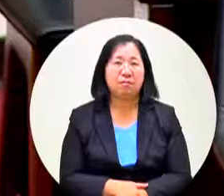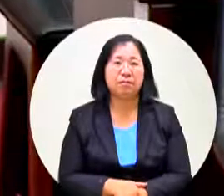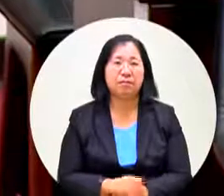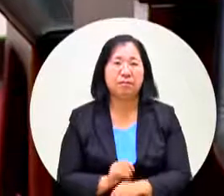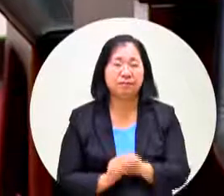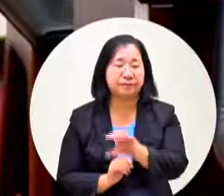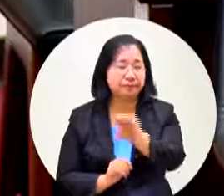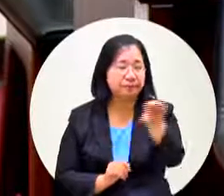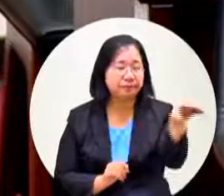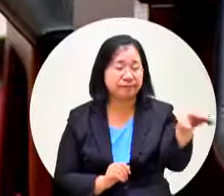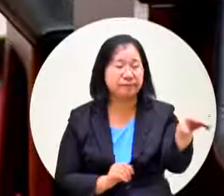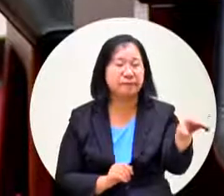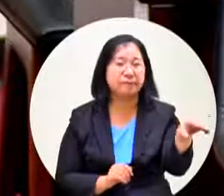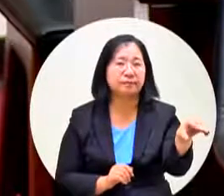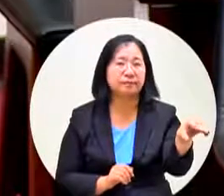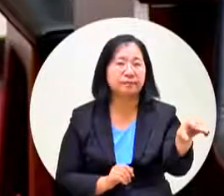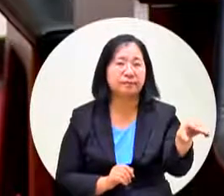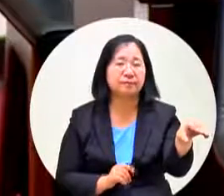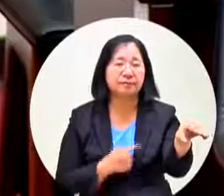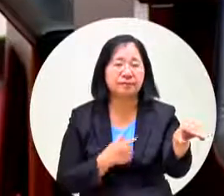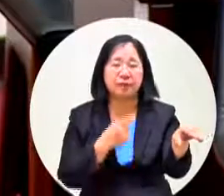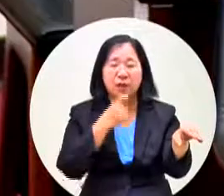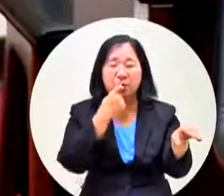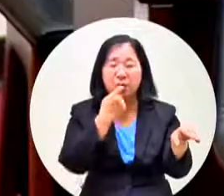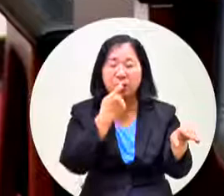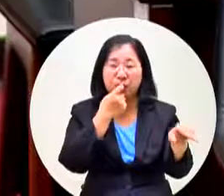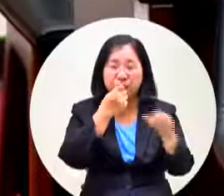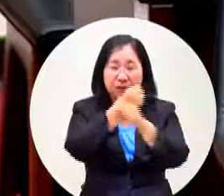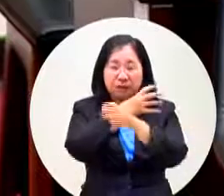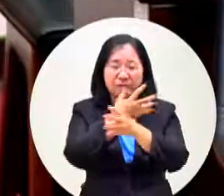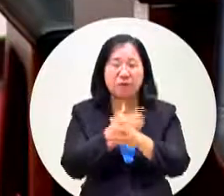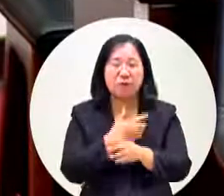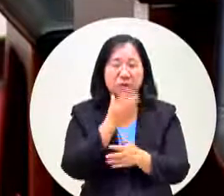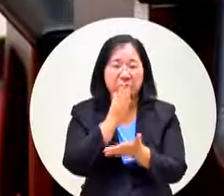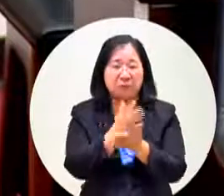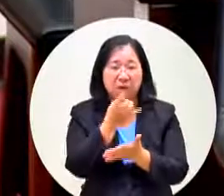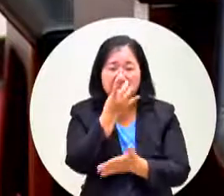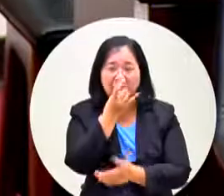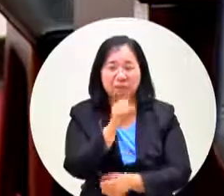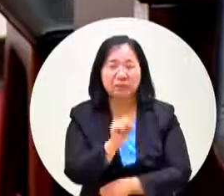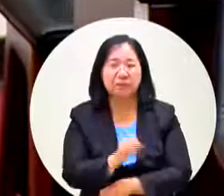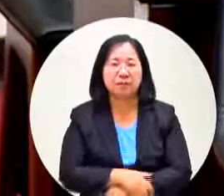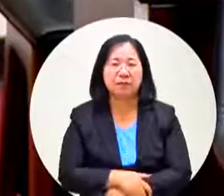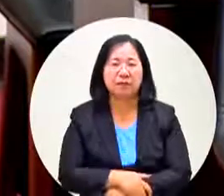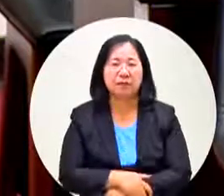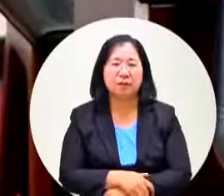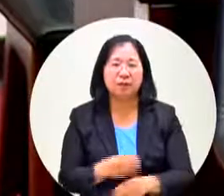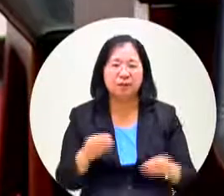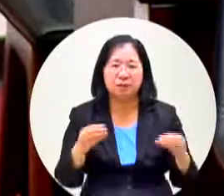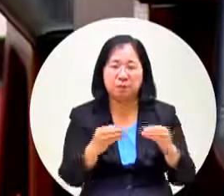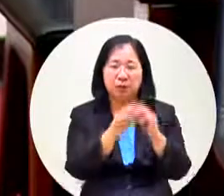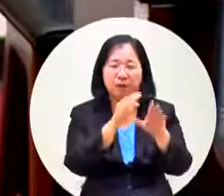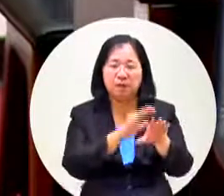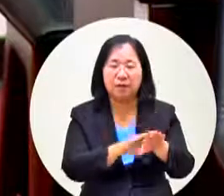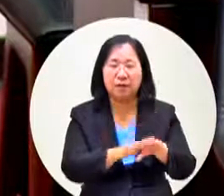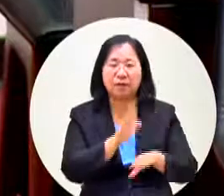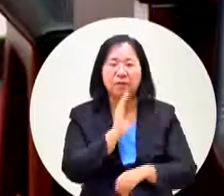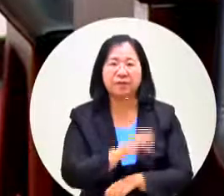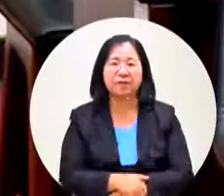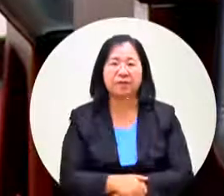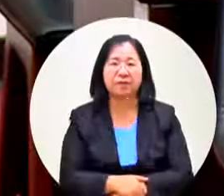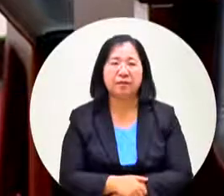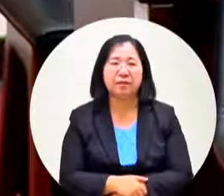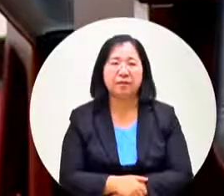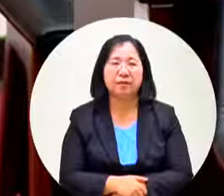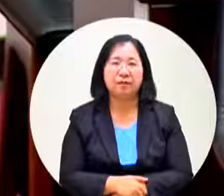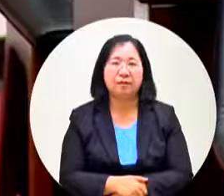那边来吼，要来迄个北上的，要转过大花工业区，也没有 专用灯，左转的这